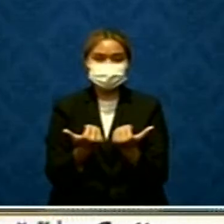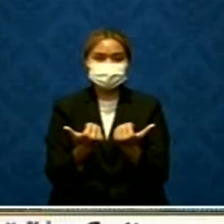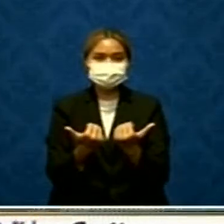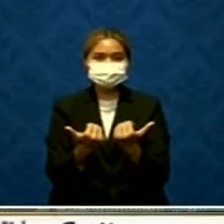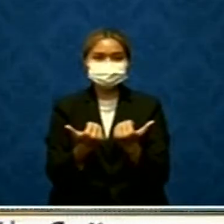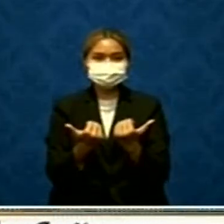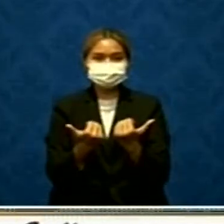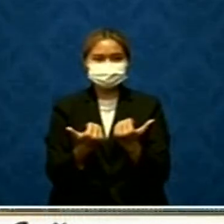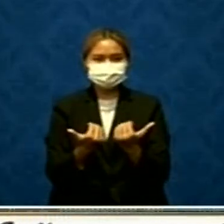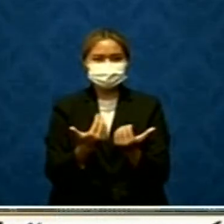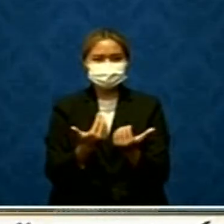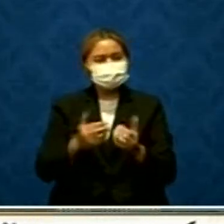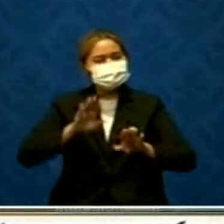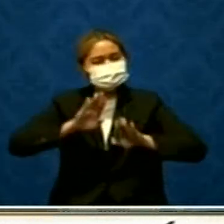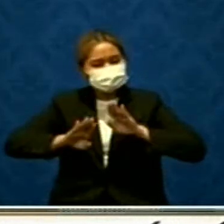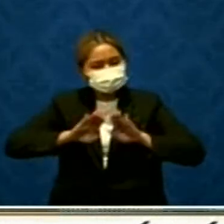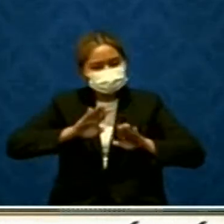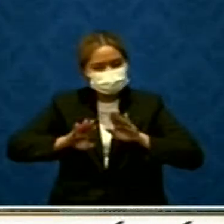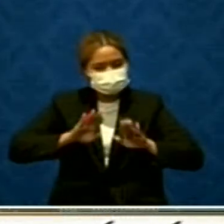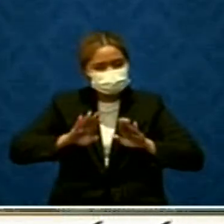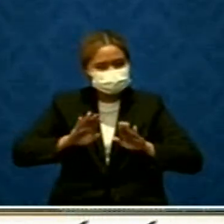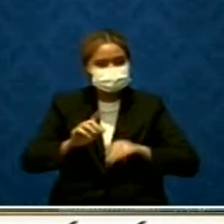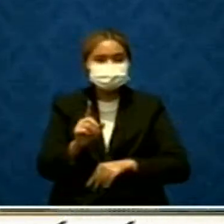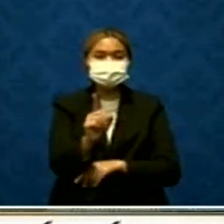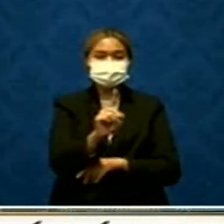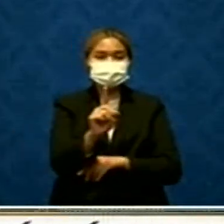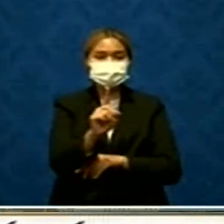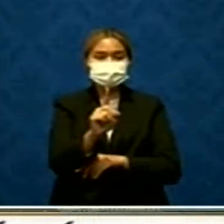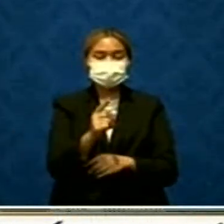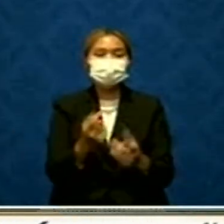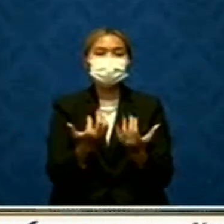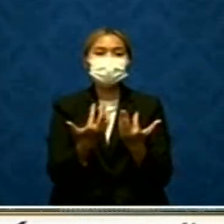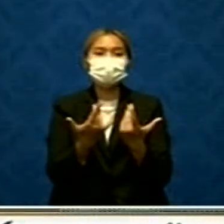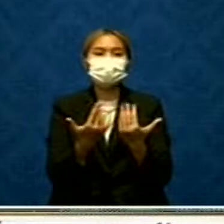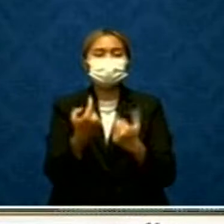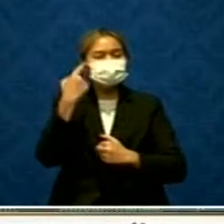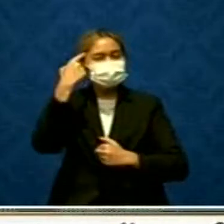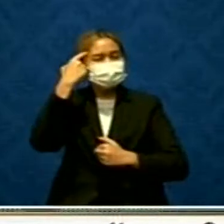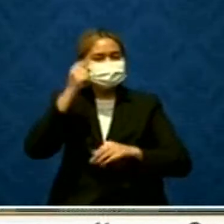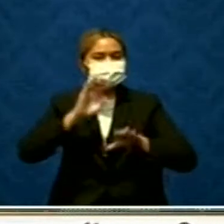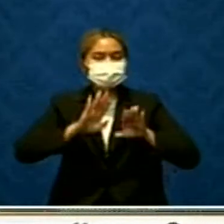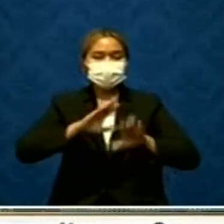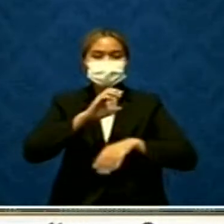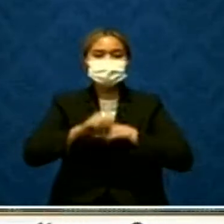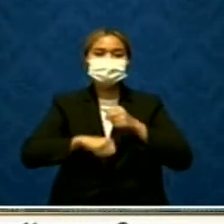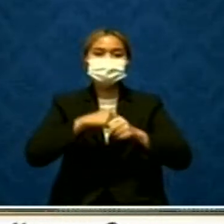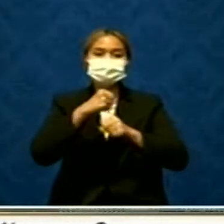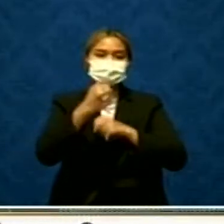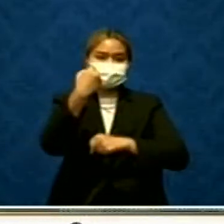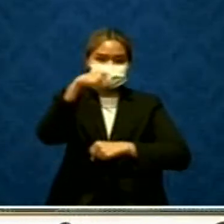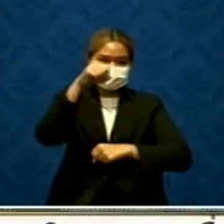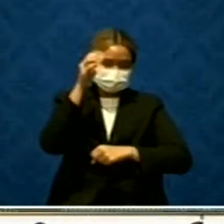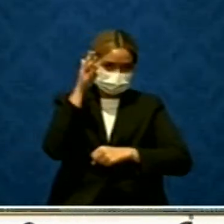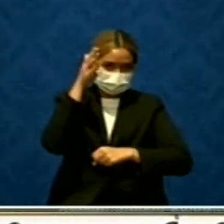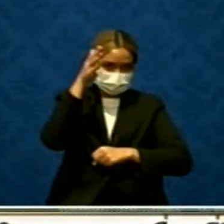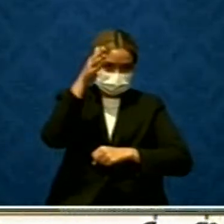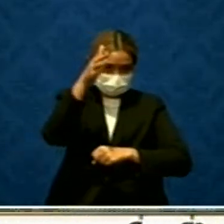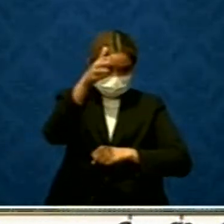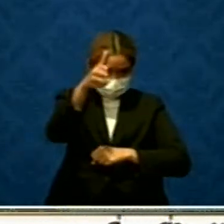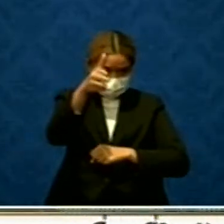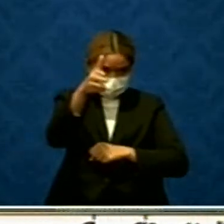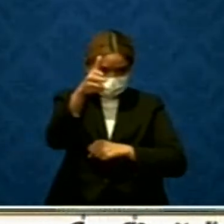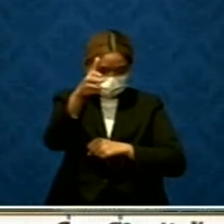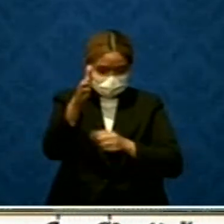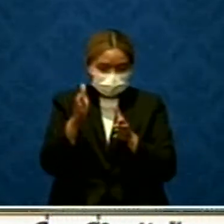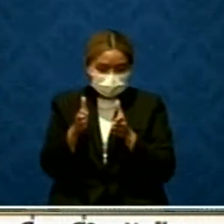การประมาณการคาดการณ์อยู่แล้วนะครับว่าภายใน10ปีเนี่ยช่องแคบมาลากาเนี่ยจะมีการติดขัดทางการจราจ